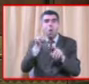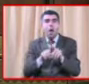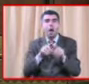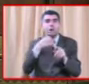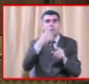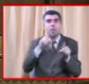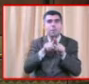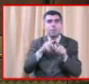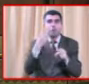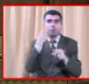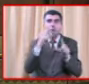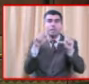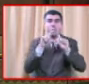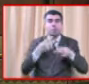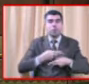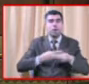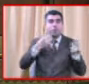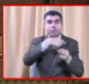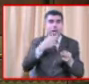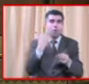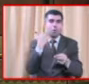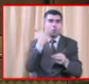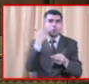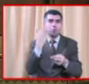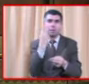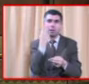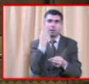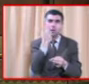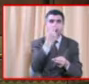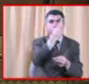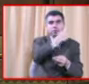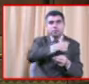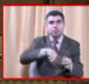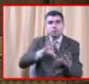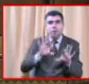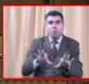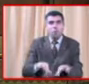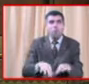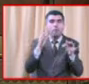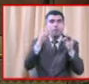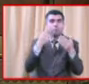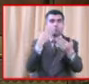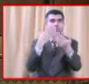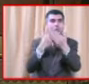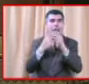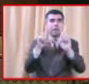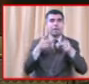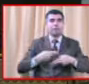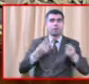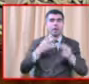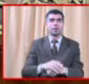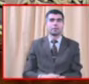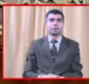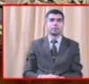والمشاهد المخلة بالأخلاق التي نراها عبر الإشهار المرئي والمسموع؟ وشكرا.